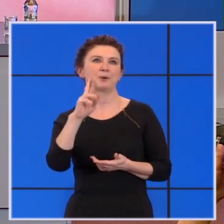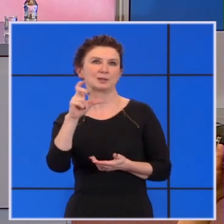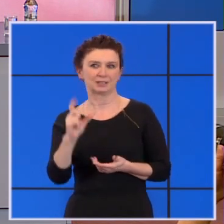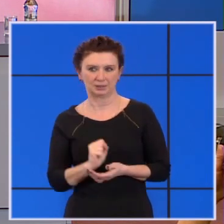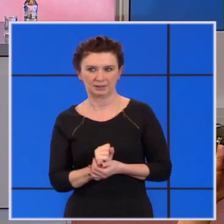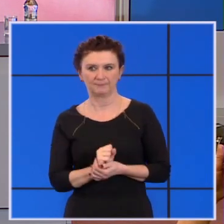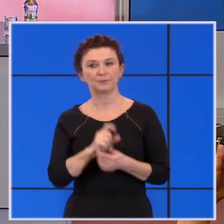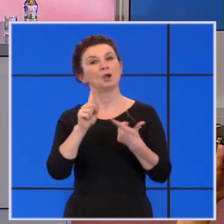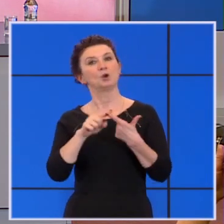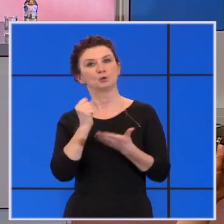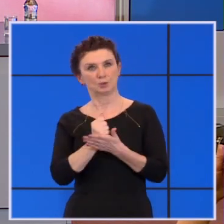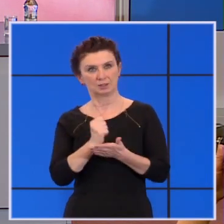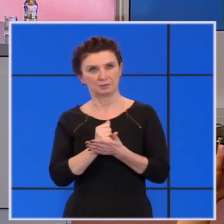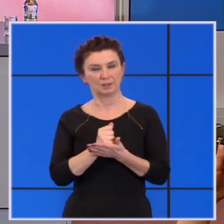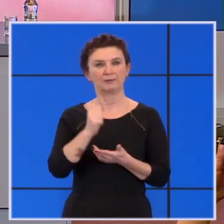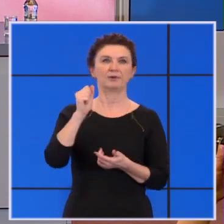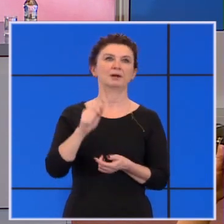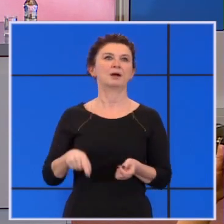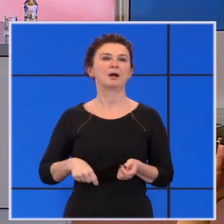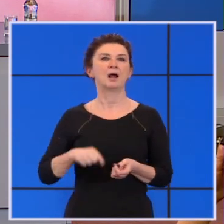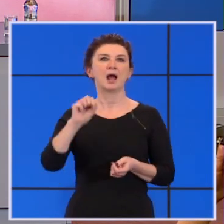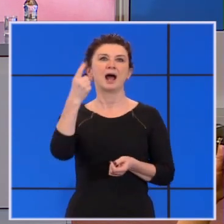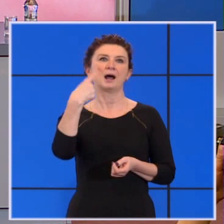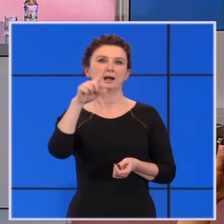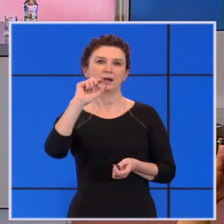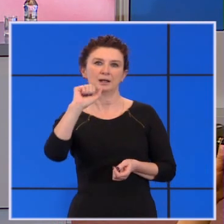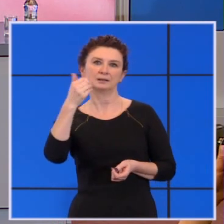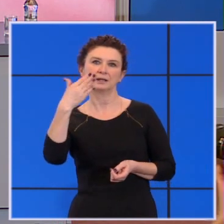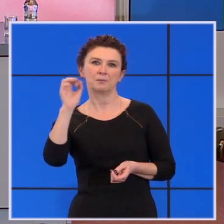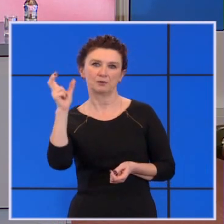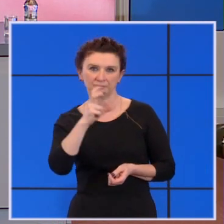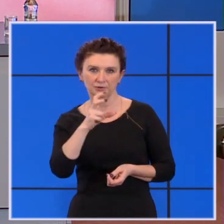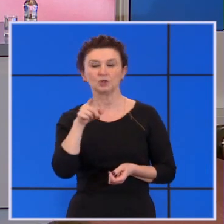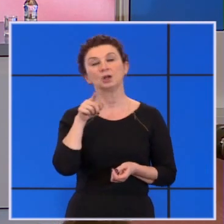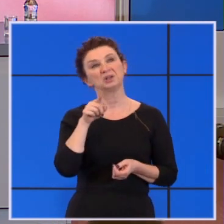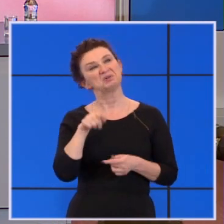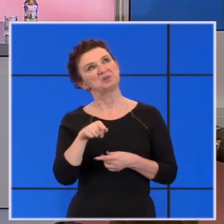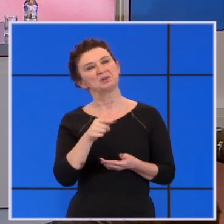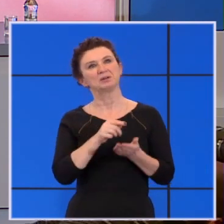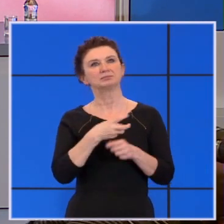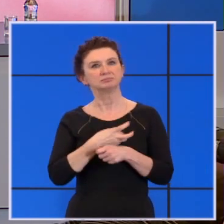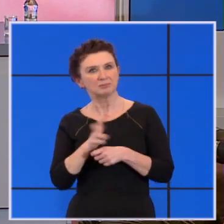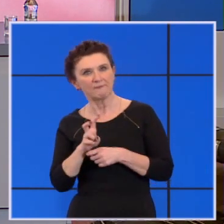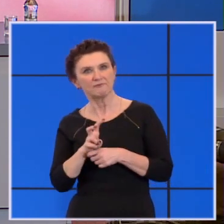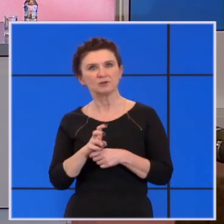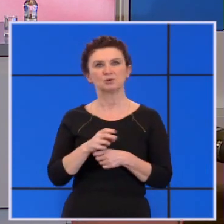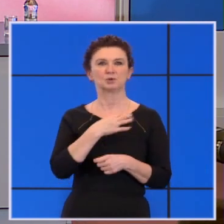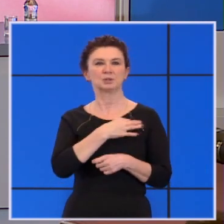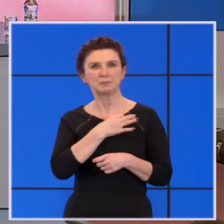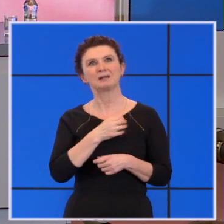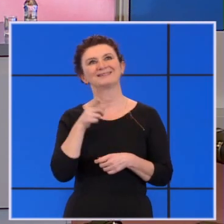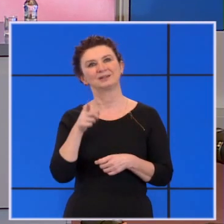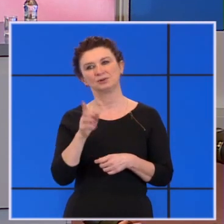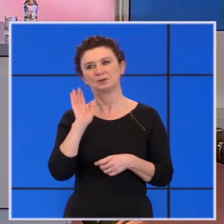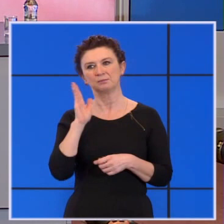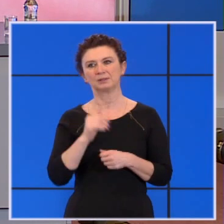Pani, czy chciałaby Pani usunąć go z partii? Czy Pani zdaniem powinien przestać pełnić funkcję prezydenta miasta Gdańska, przynajmniej do czasu wyjaśnienia